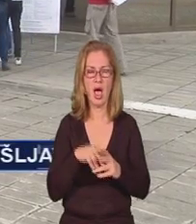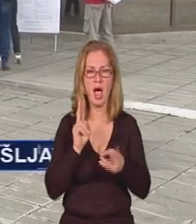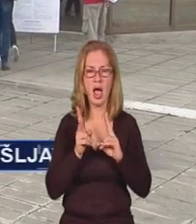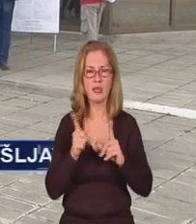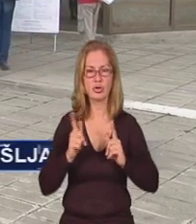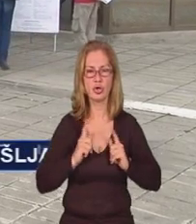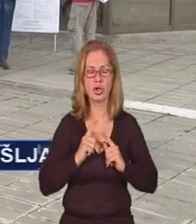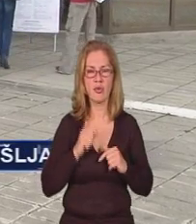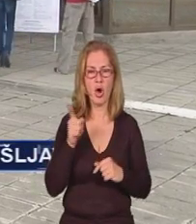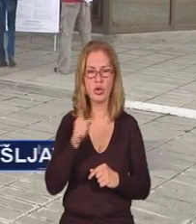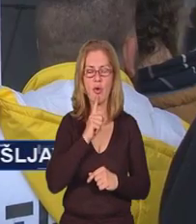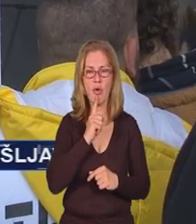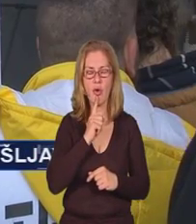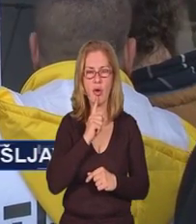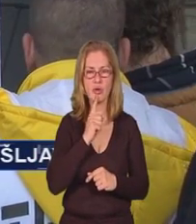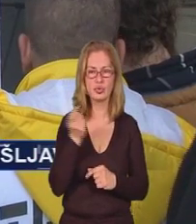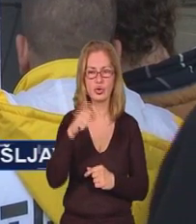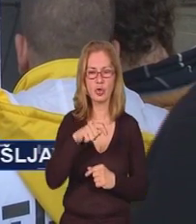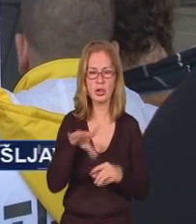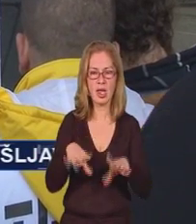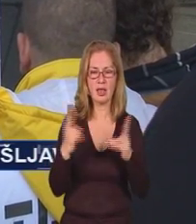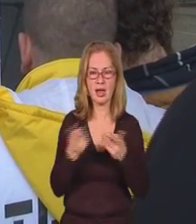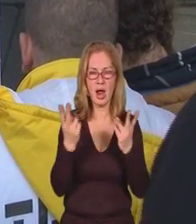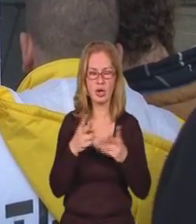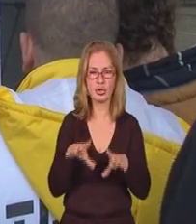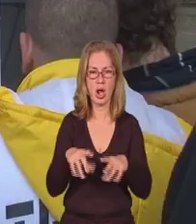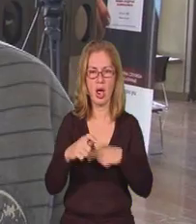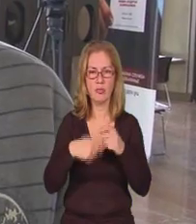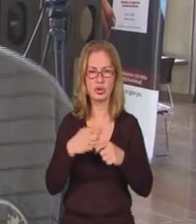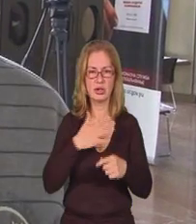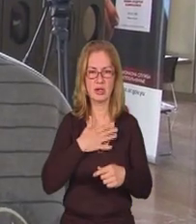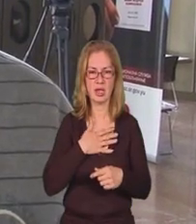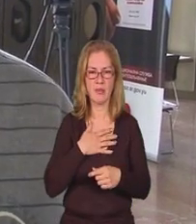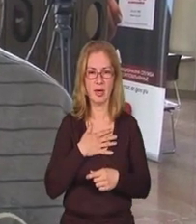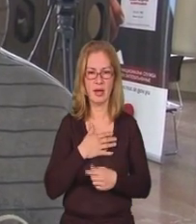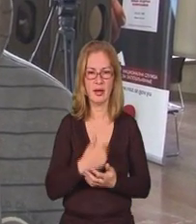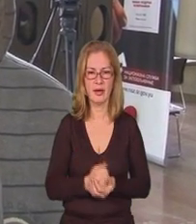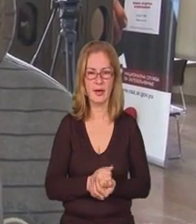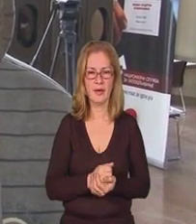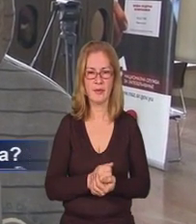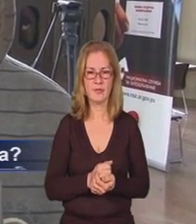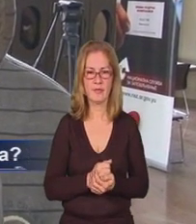su očekivanja onih koji su na sajam došli kako bi pronašli posao za sebe. Ne znam. Mislim da ste